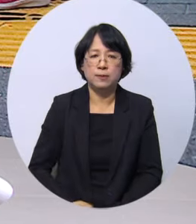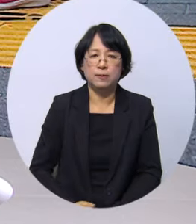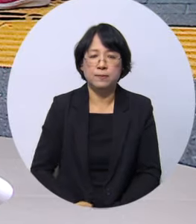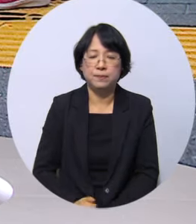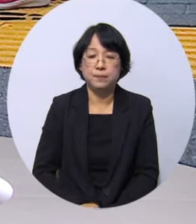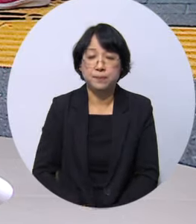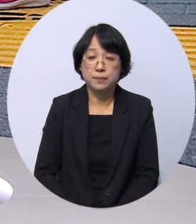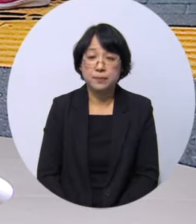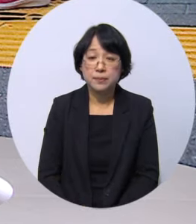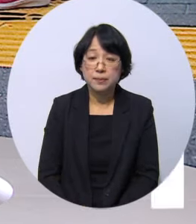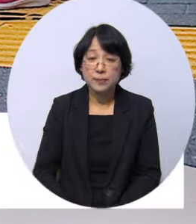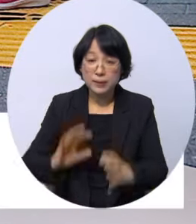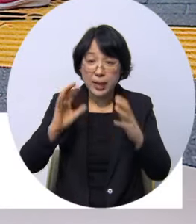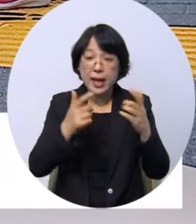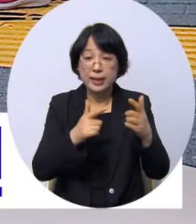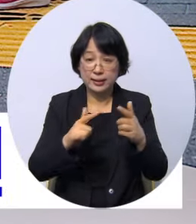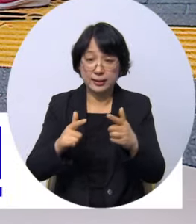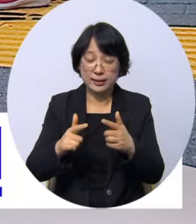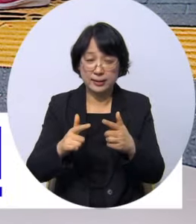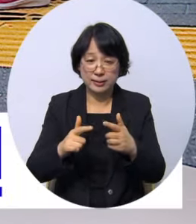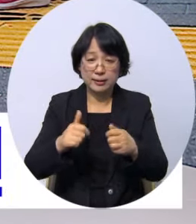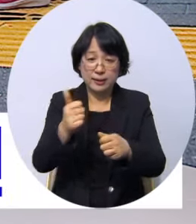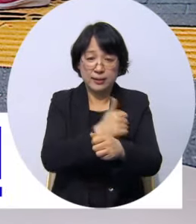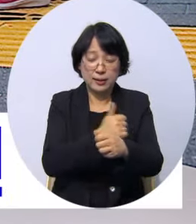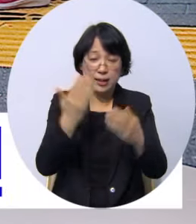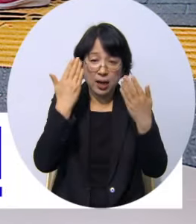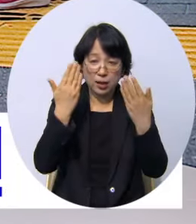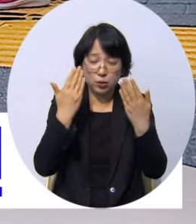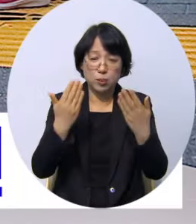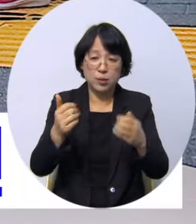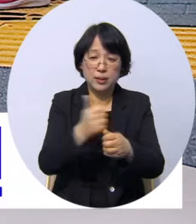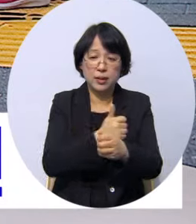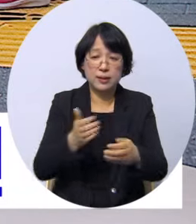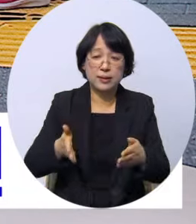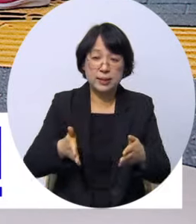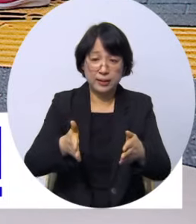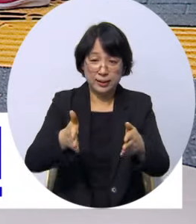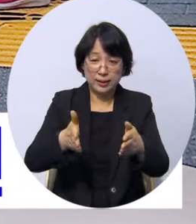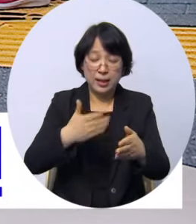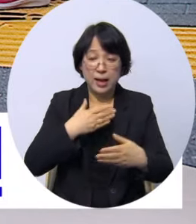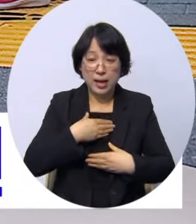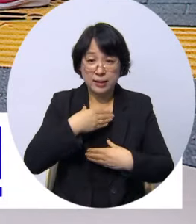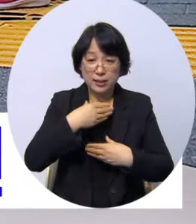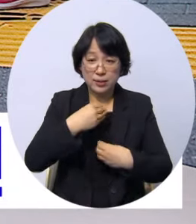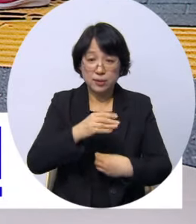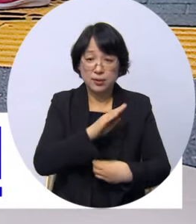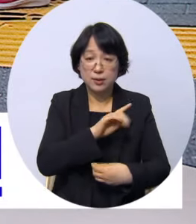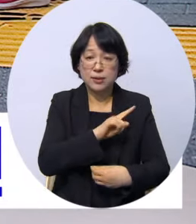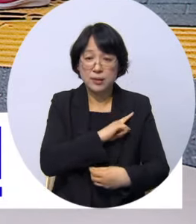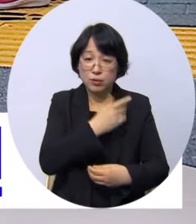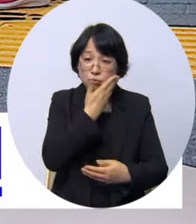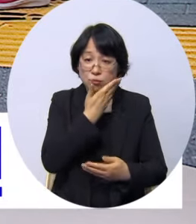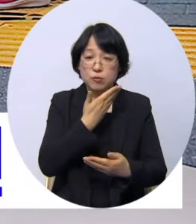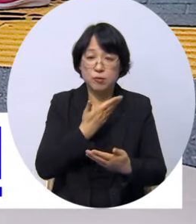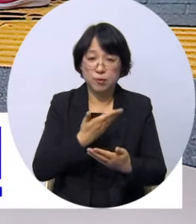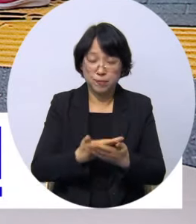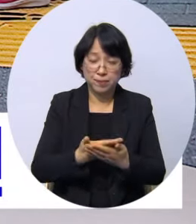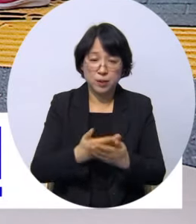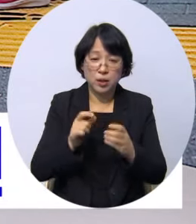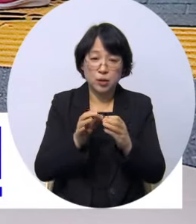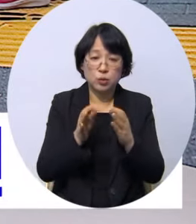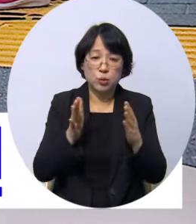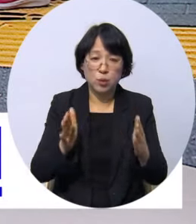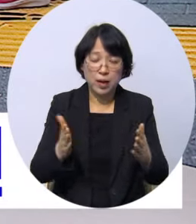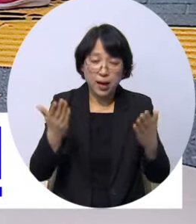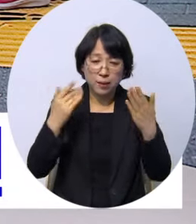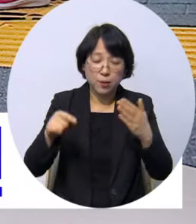1인입니다 아이들이 다니는 학교 통학로는 안전을 최우선으로 고려해야 할 텐데요 정부가 그동안 교내 시설